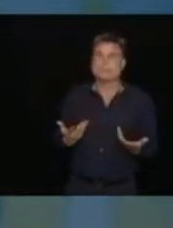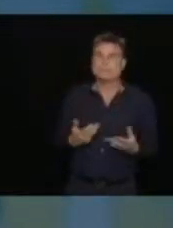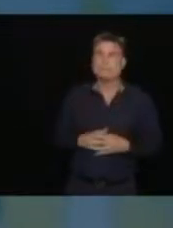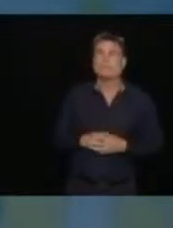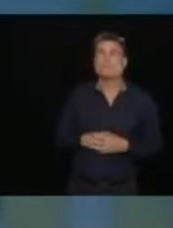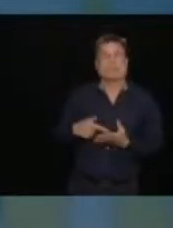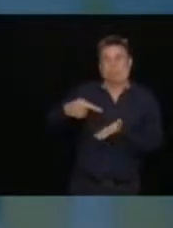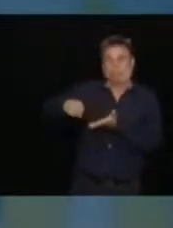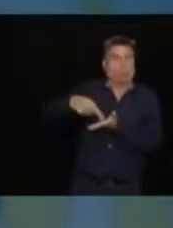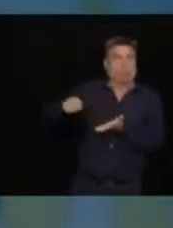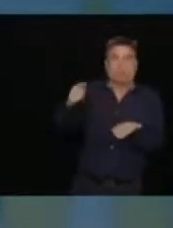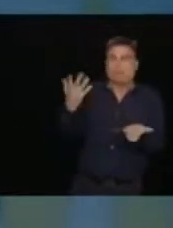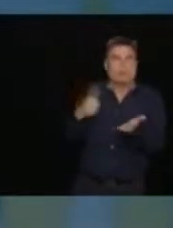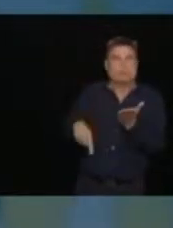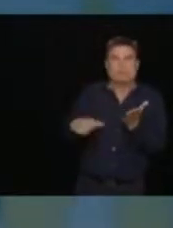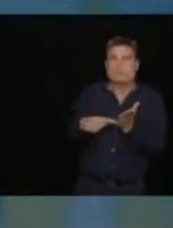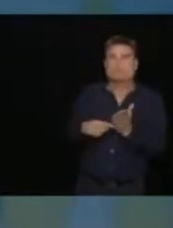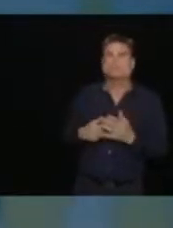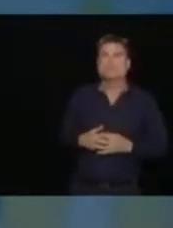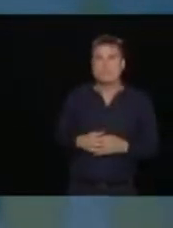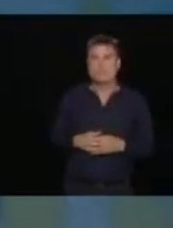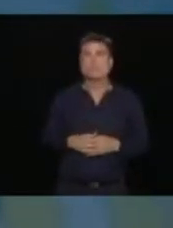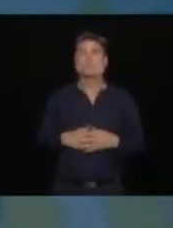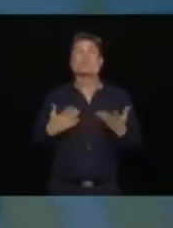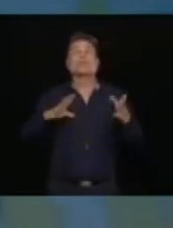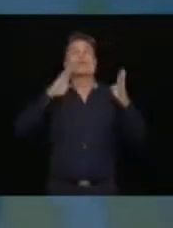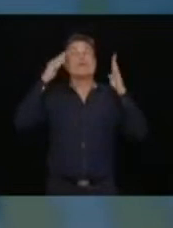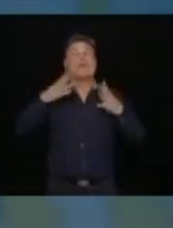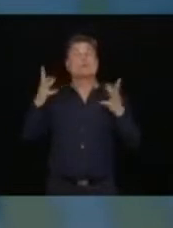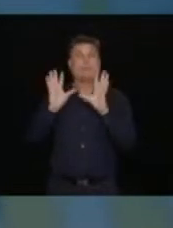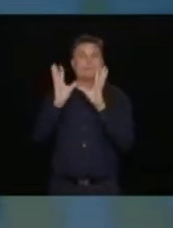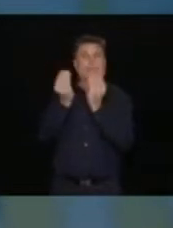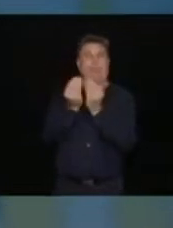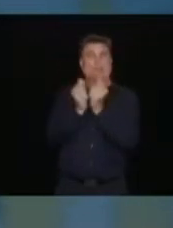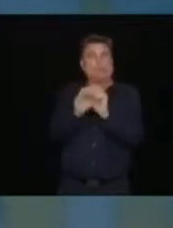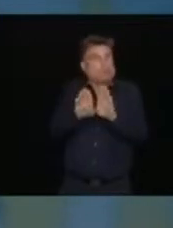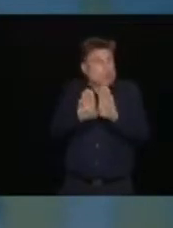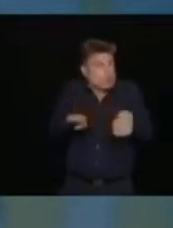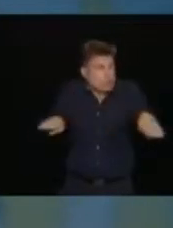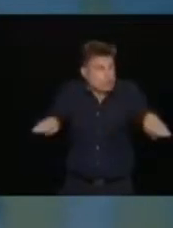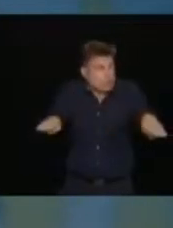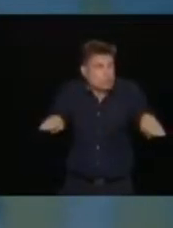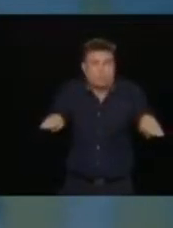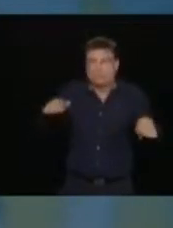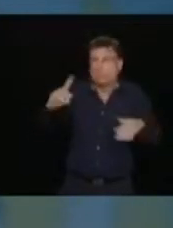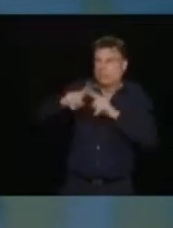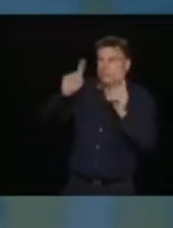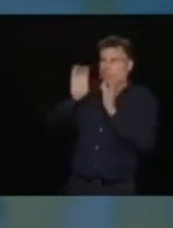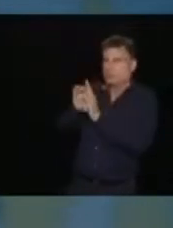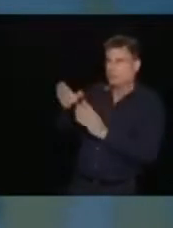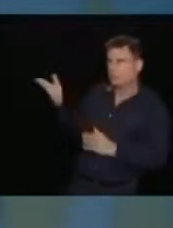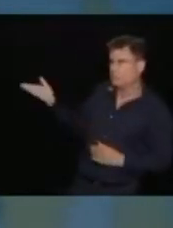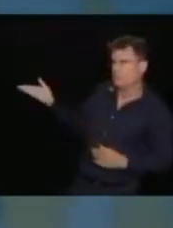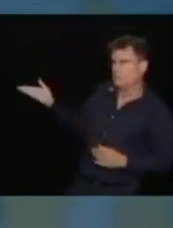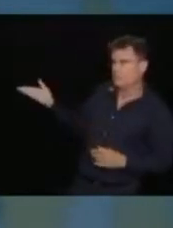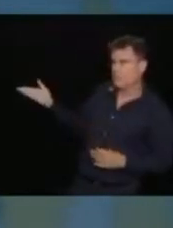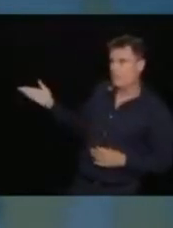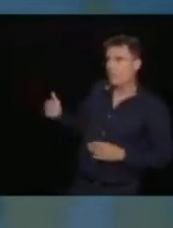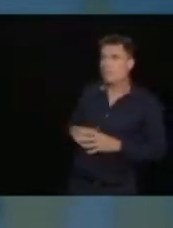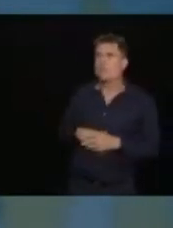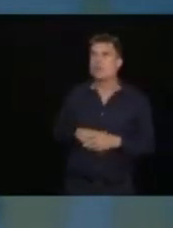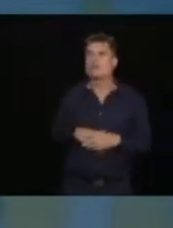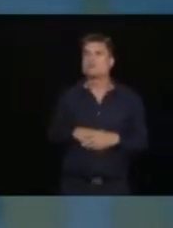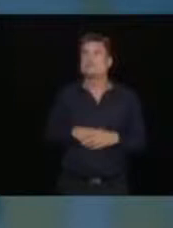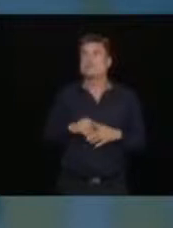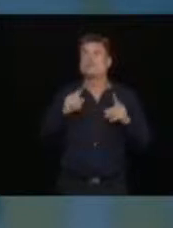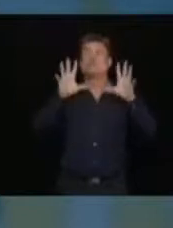大，财务上的困难也特别大。 Families with children, and they as well report a greater mental health and 那